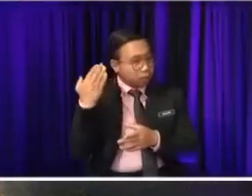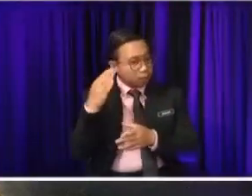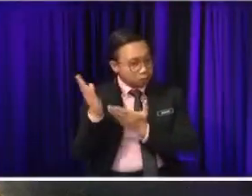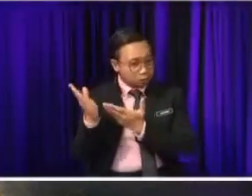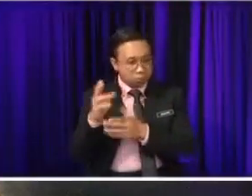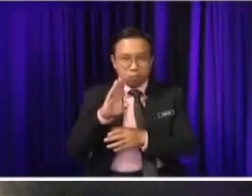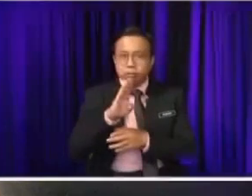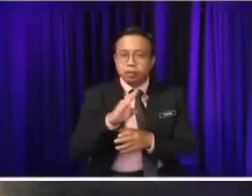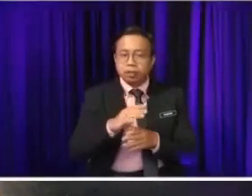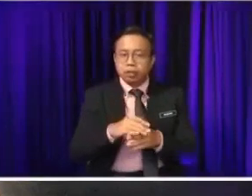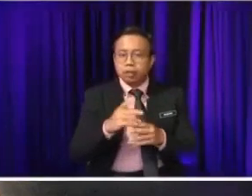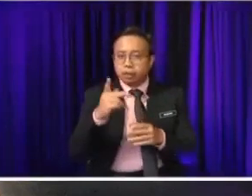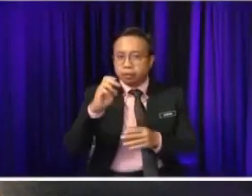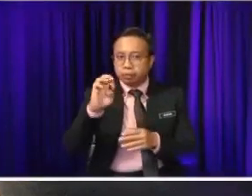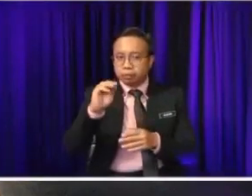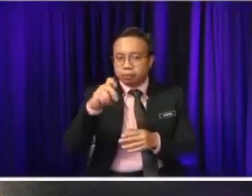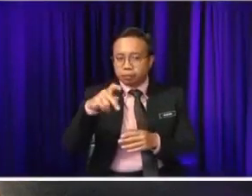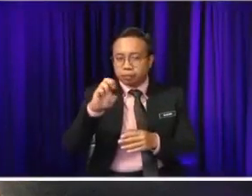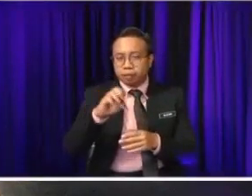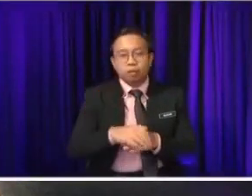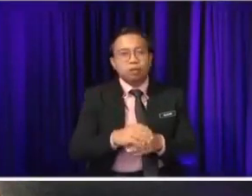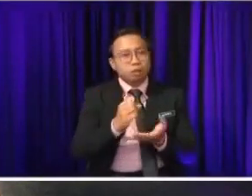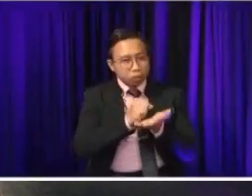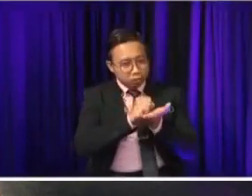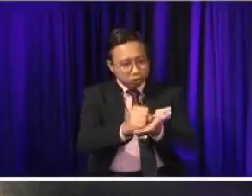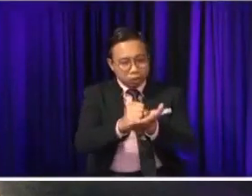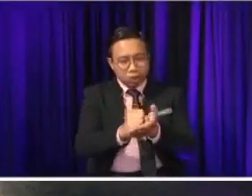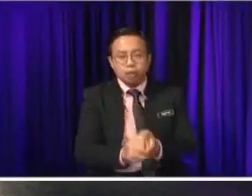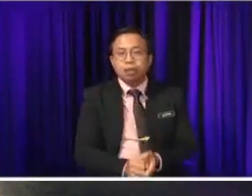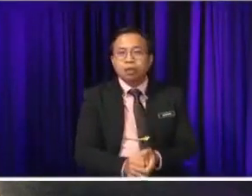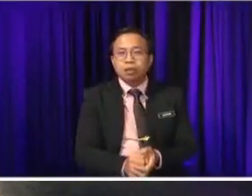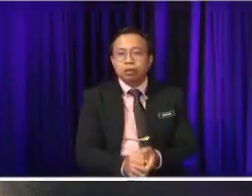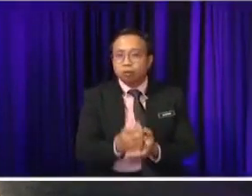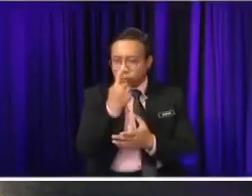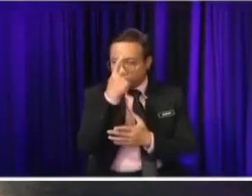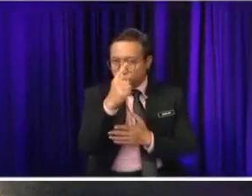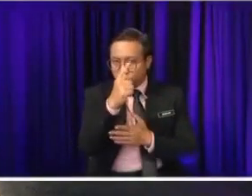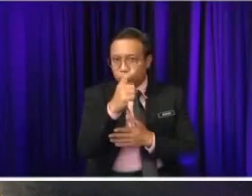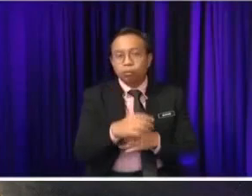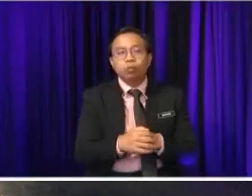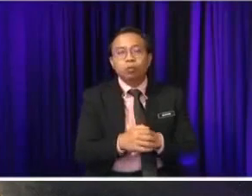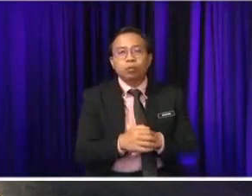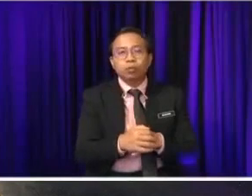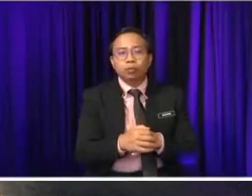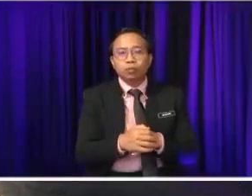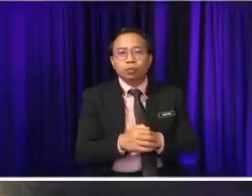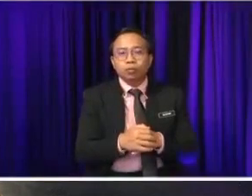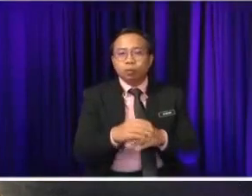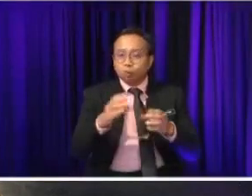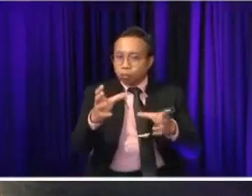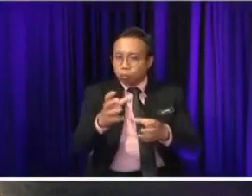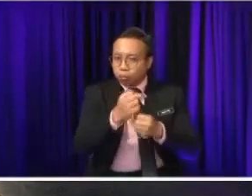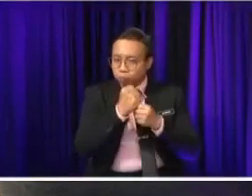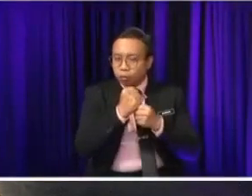camping info prihatin Oke camping infaq prihatin ini yaitu kempin untuk kumpul